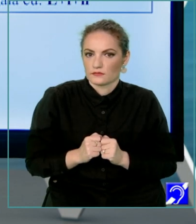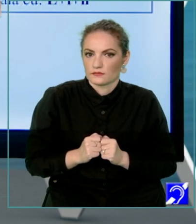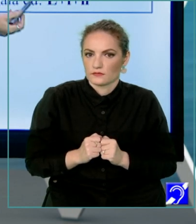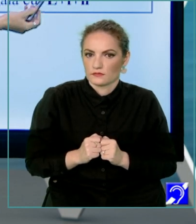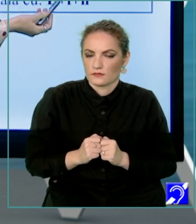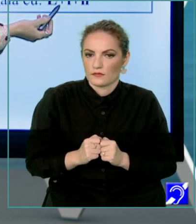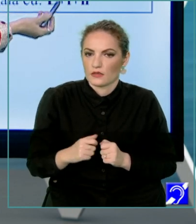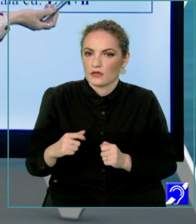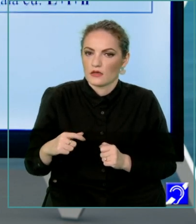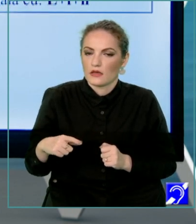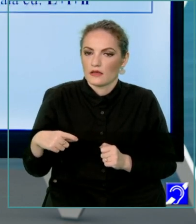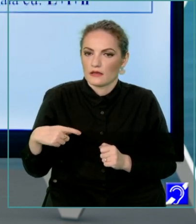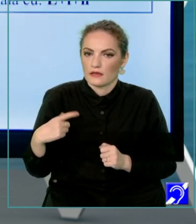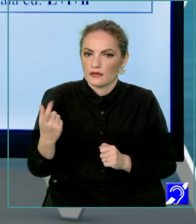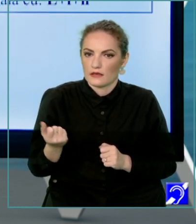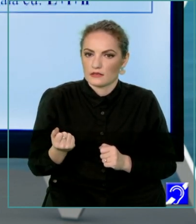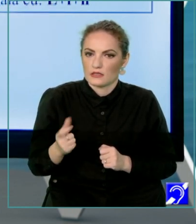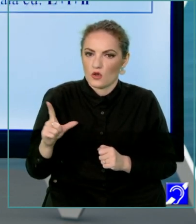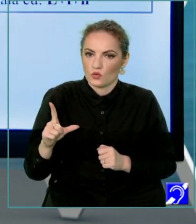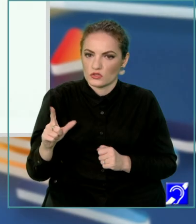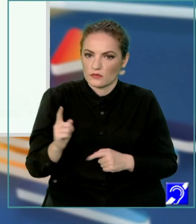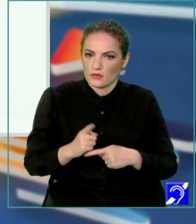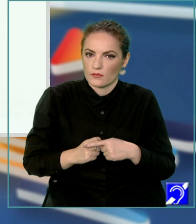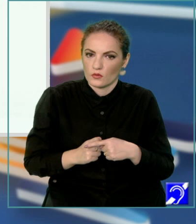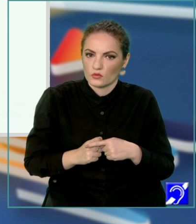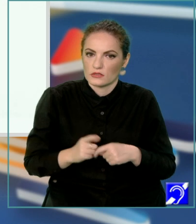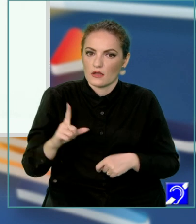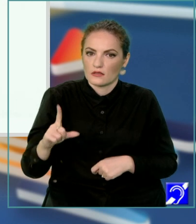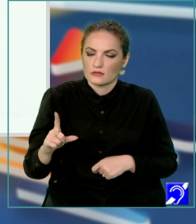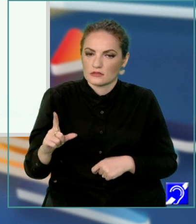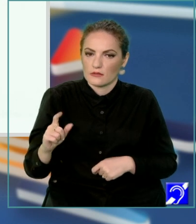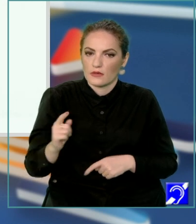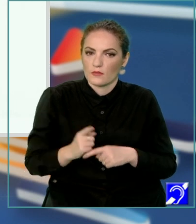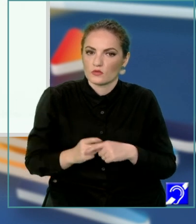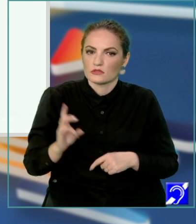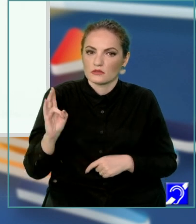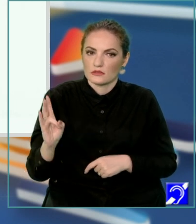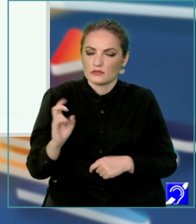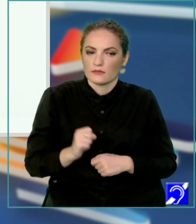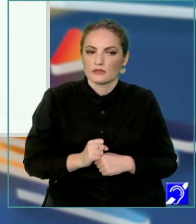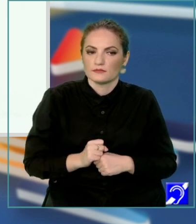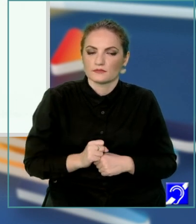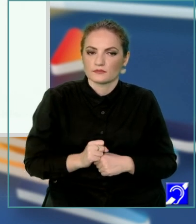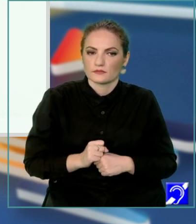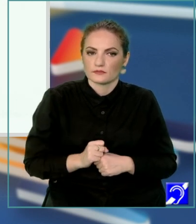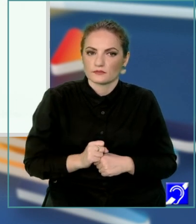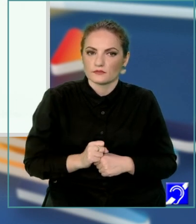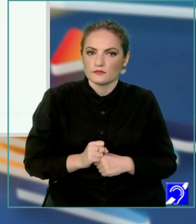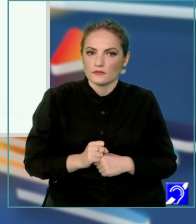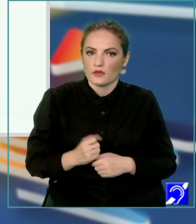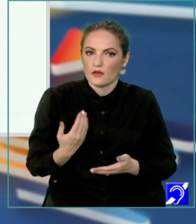lungime plus lățimea plus înălțime în acest caz dacă avem întrun enunț suma tuturor